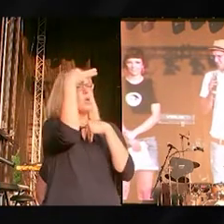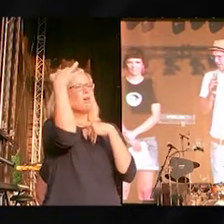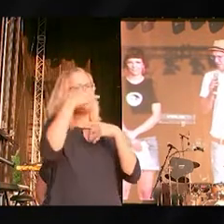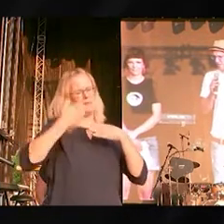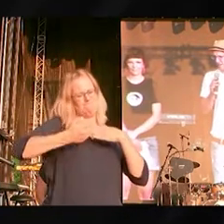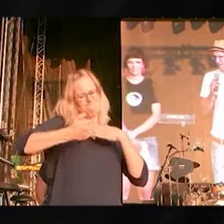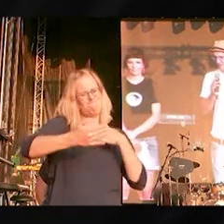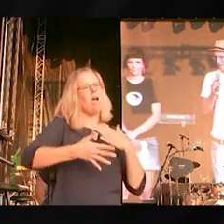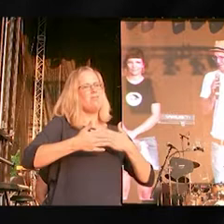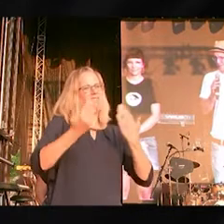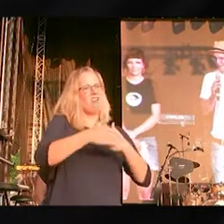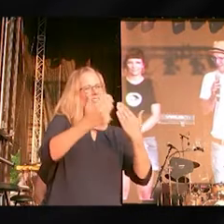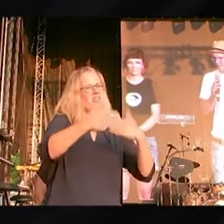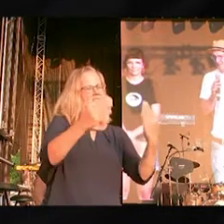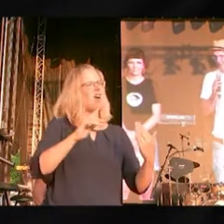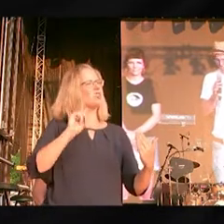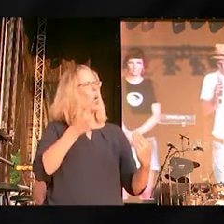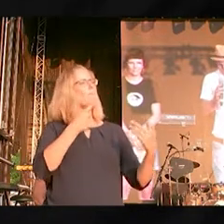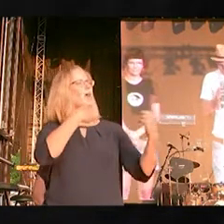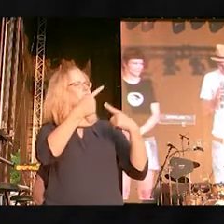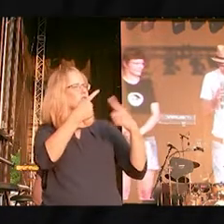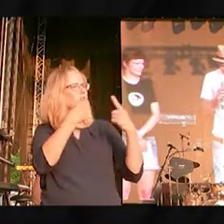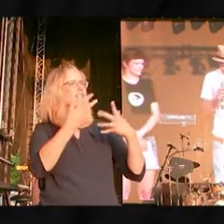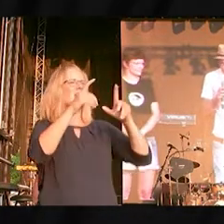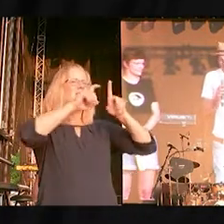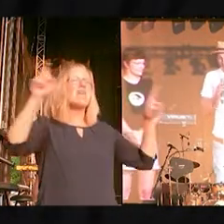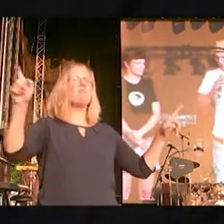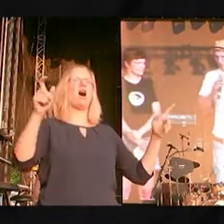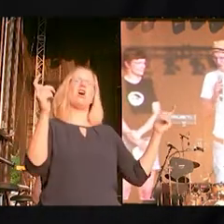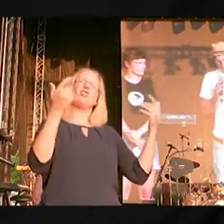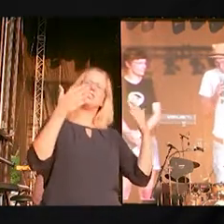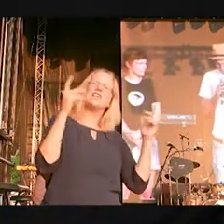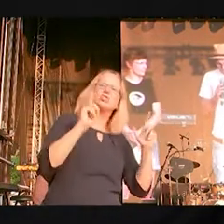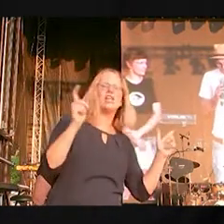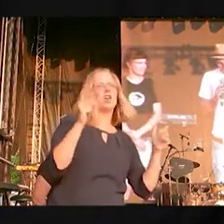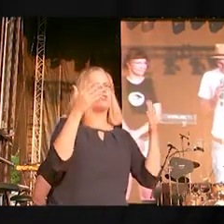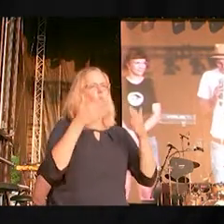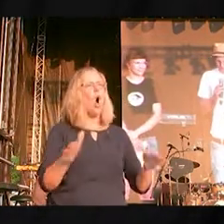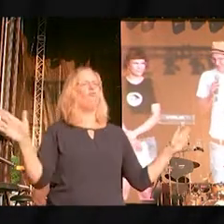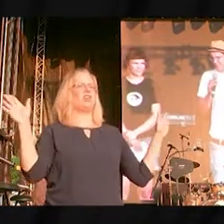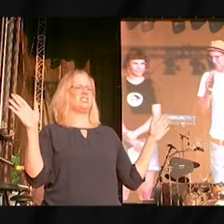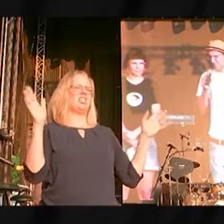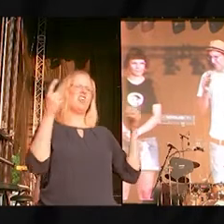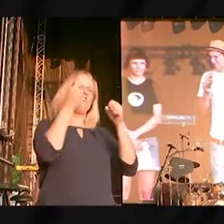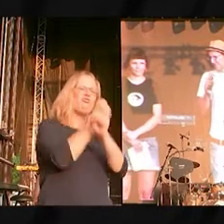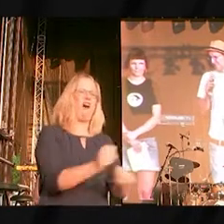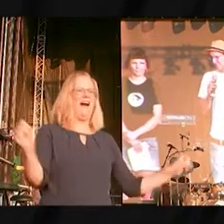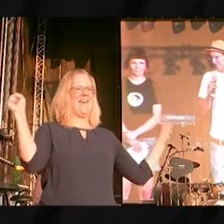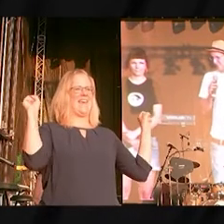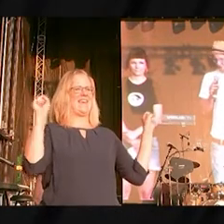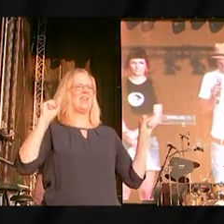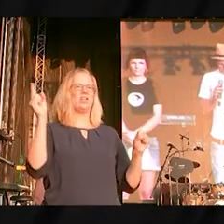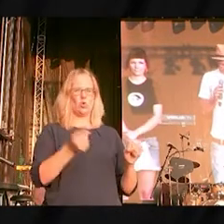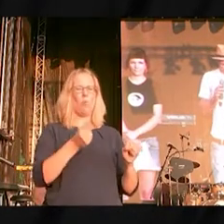vielleicht nochmal über eine offene und freie Gesellschaft sprechen. Ruft einfach nochmal an. Dazu ein Satz von